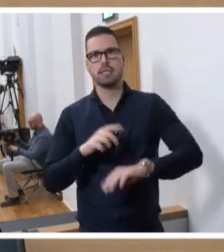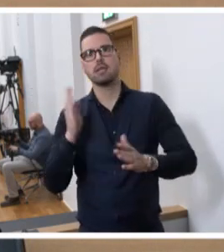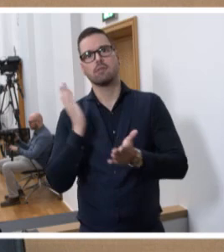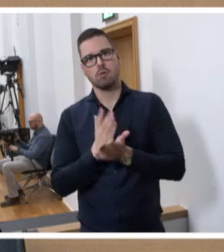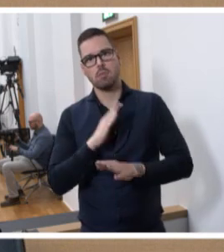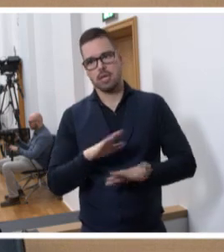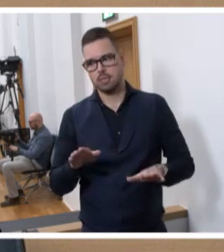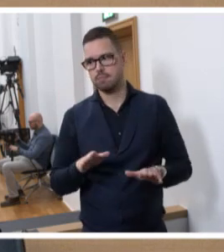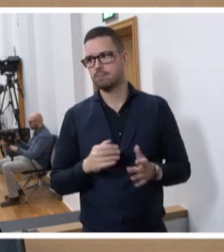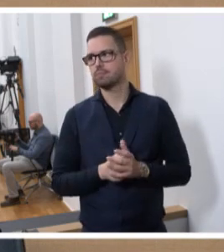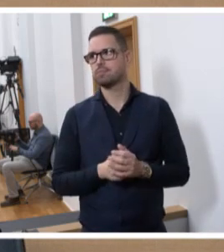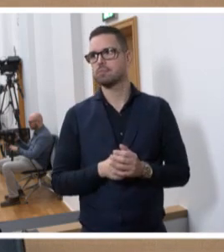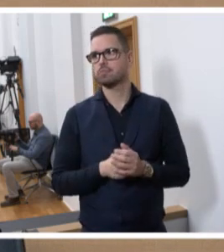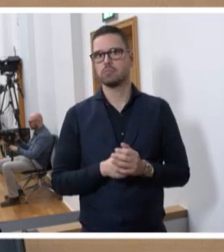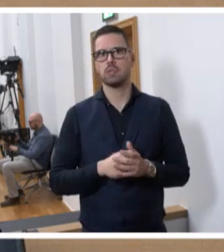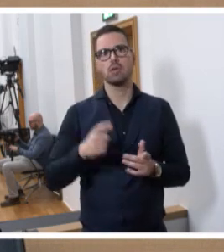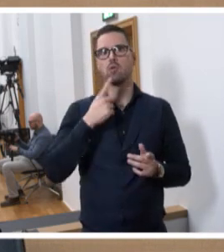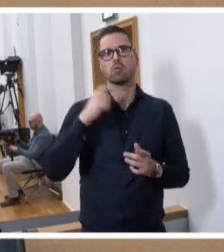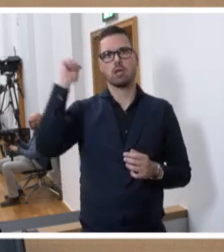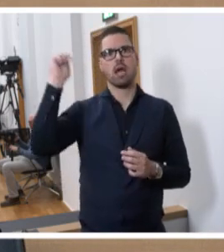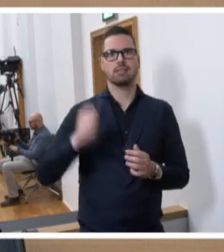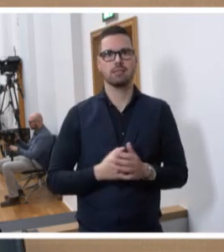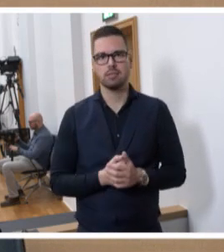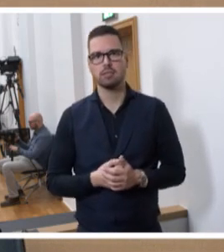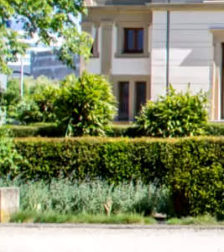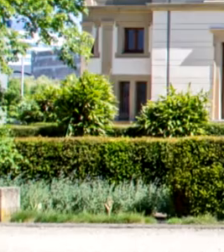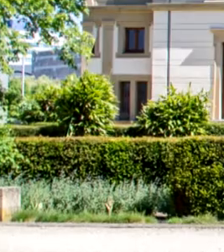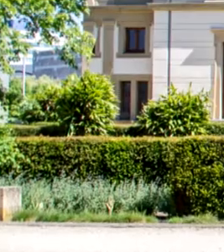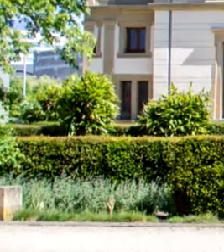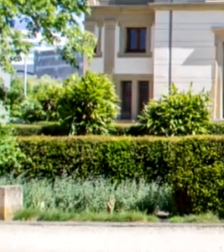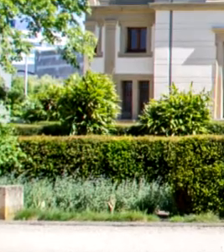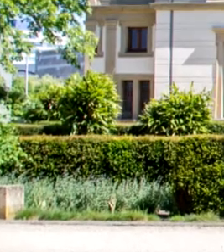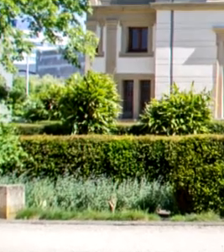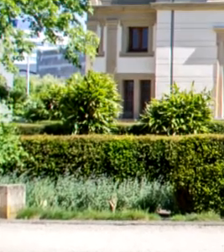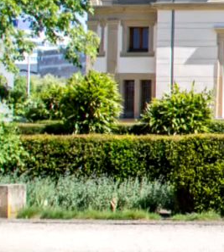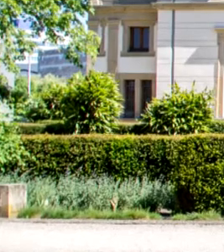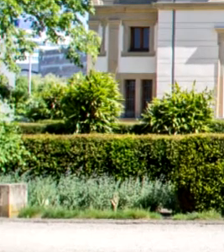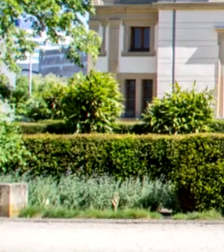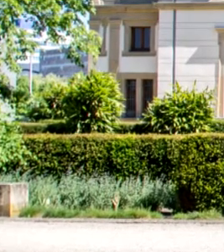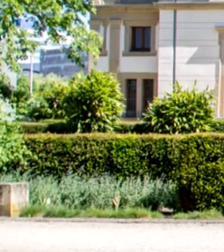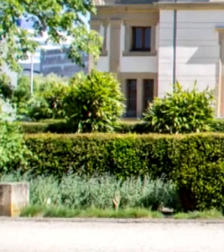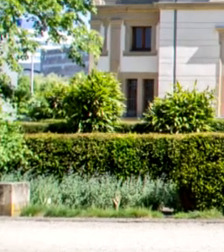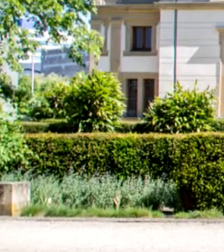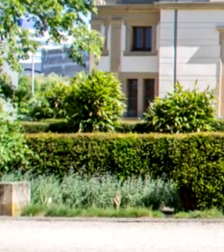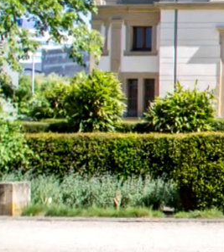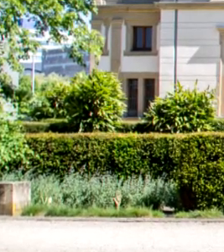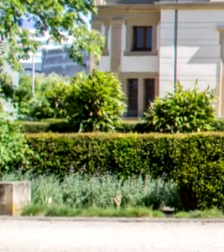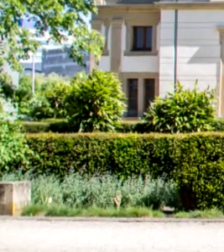nicht dass meine PDF gleich die rote Karte hebt ich danke Ihnen liebe Kollegen und Kollegen und wünsche noch eine gute Beratung